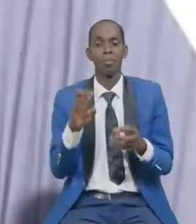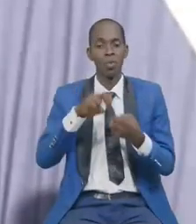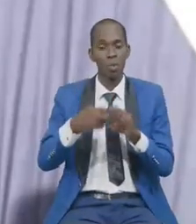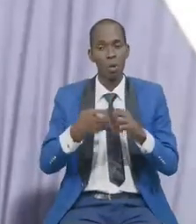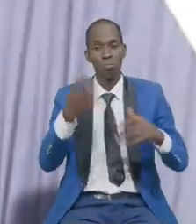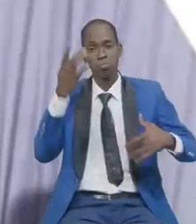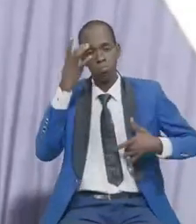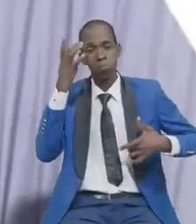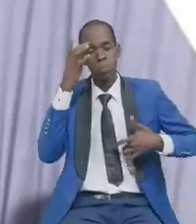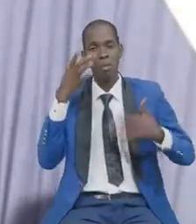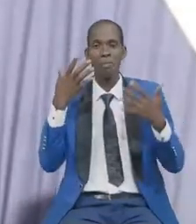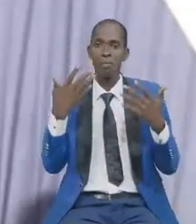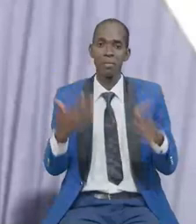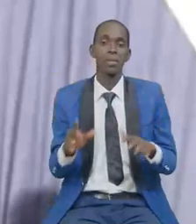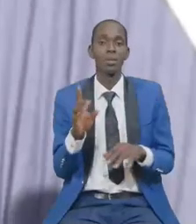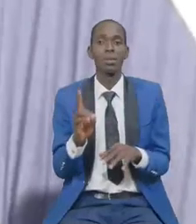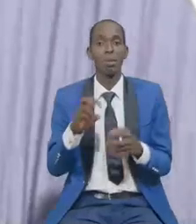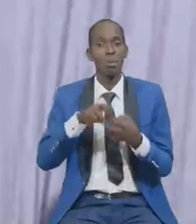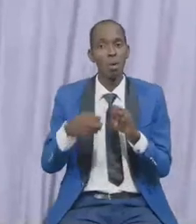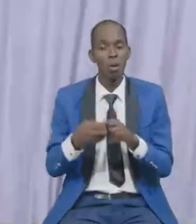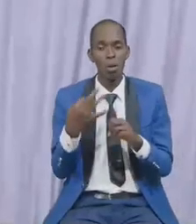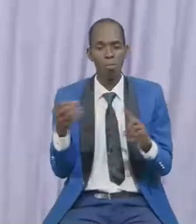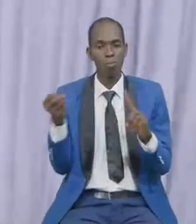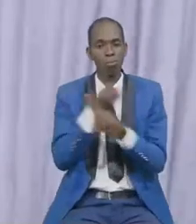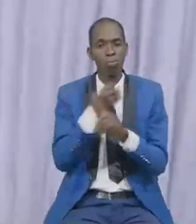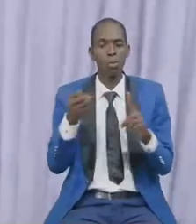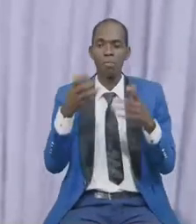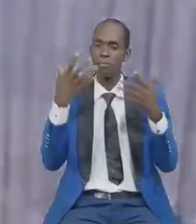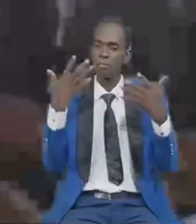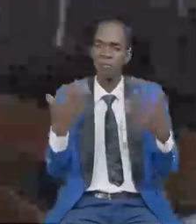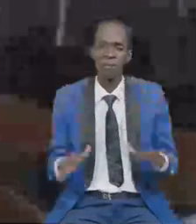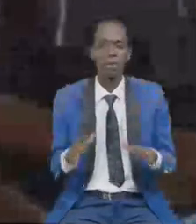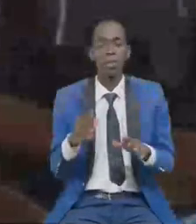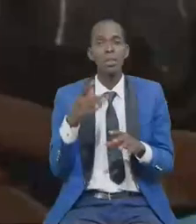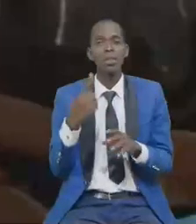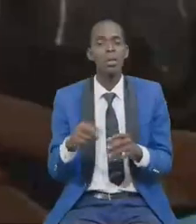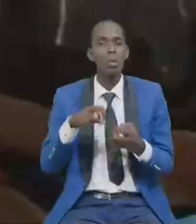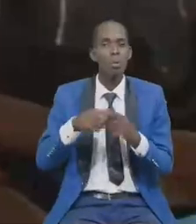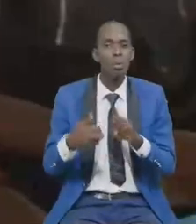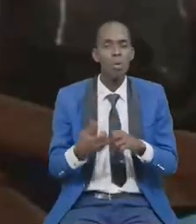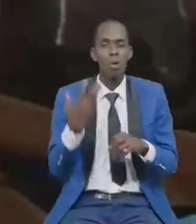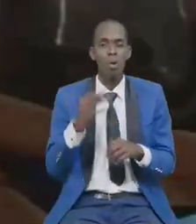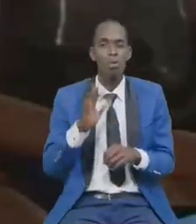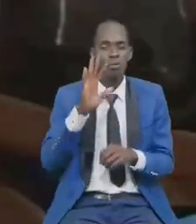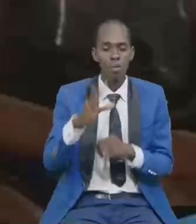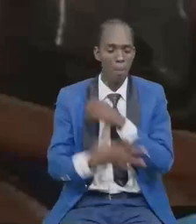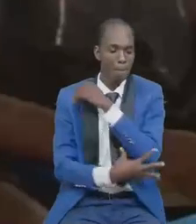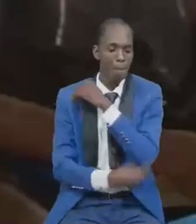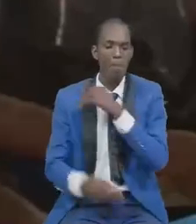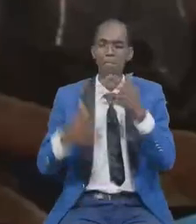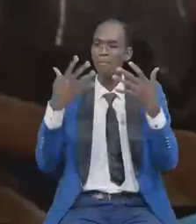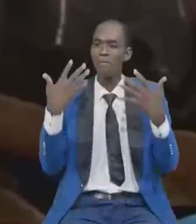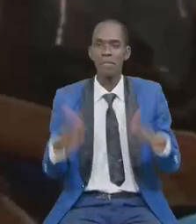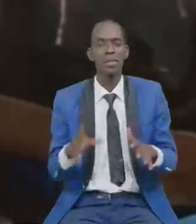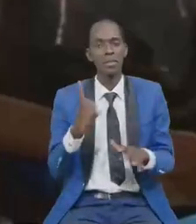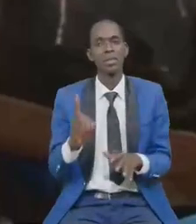terminé. Le problème des attaques est accompli. Le problème de ta pauvreté est terminé. Le problème